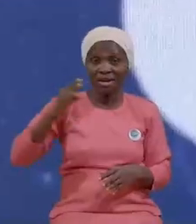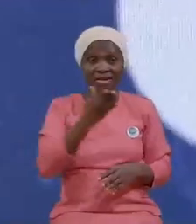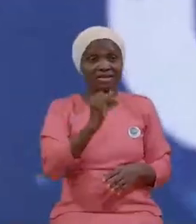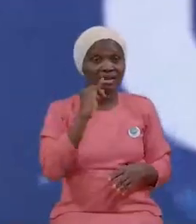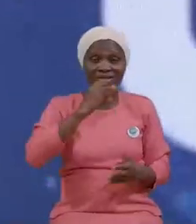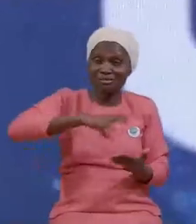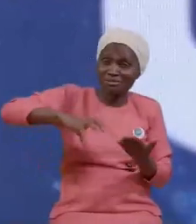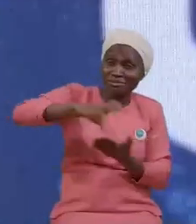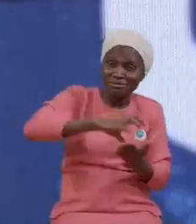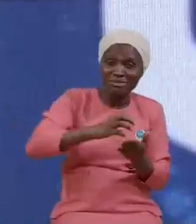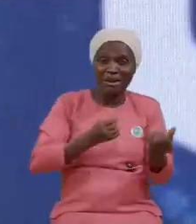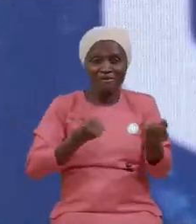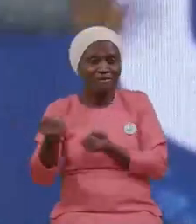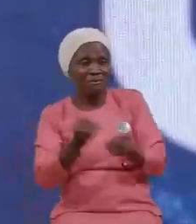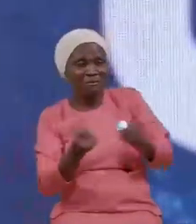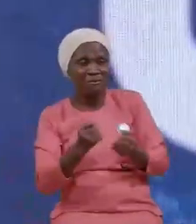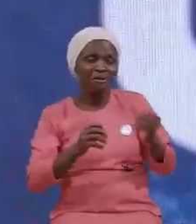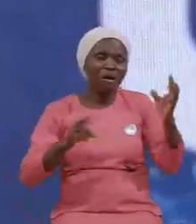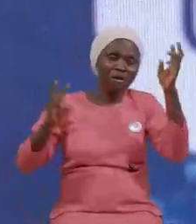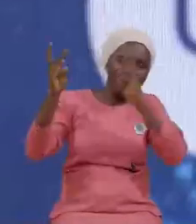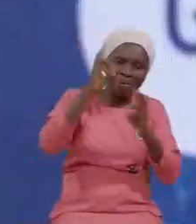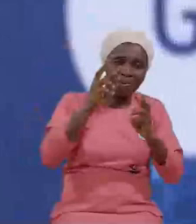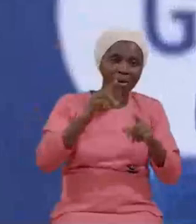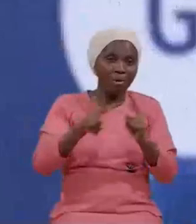Dans le royaume de Dieu, il y a la paix.